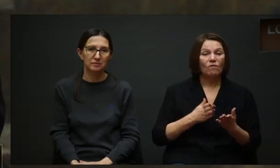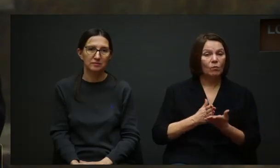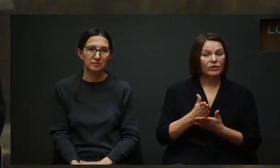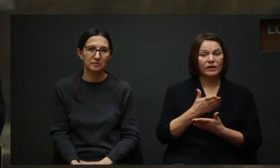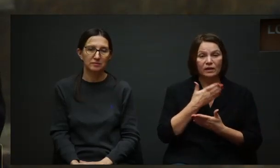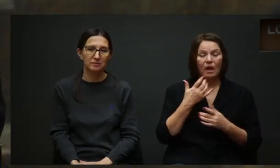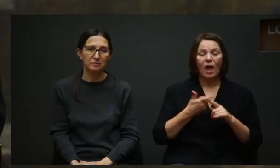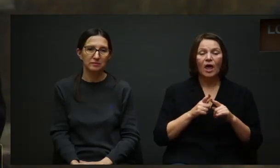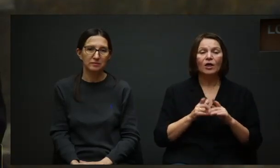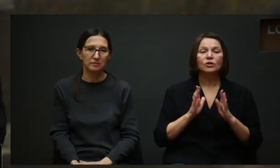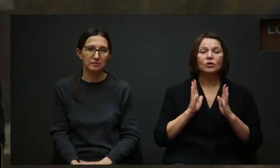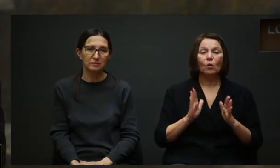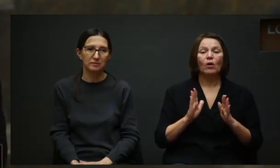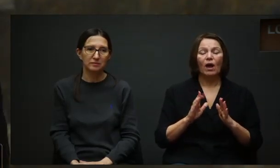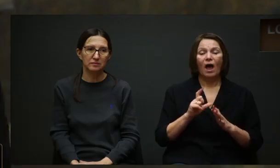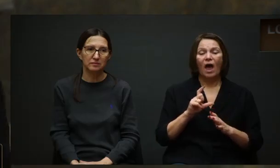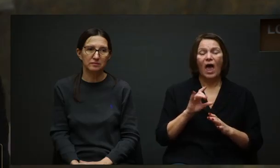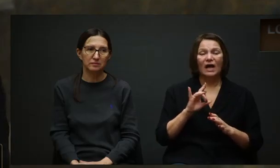это лишь эрзац.